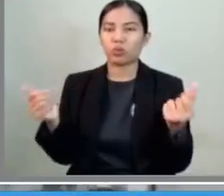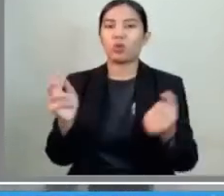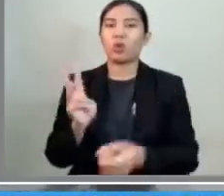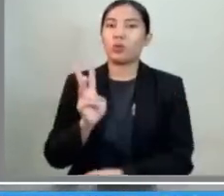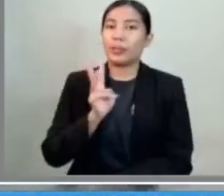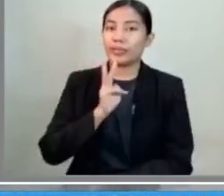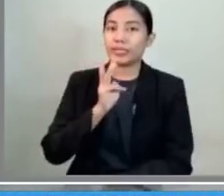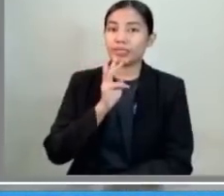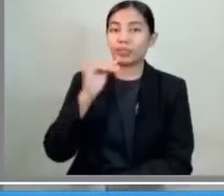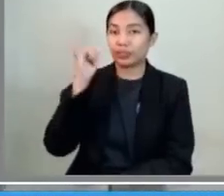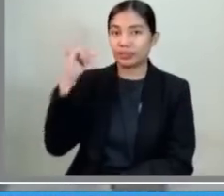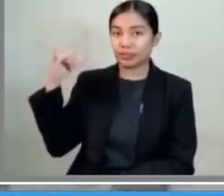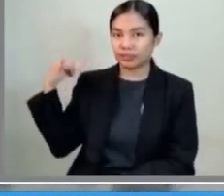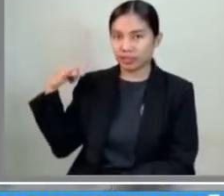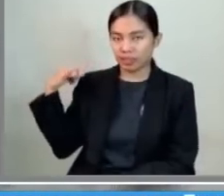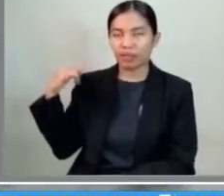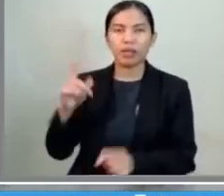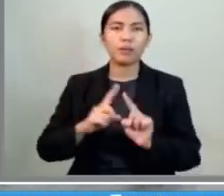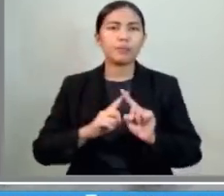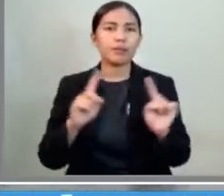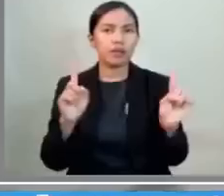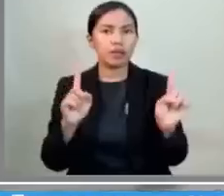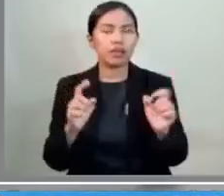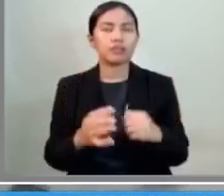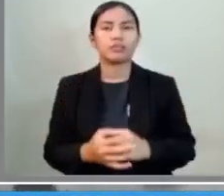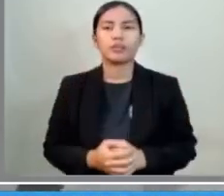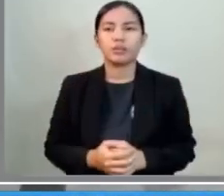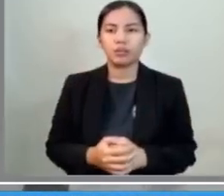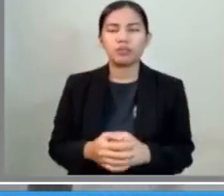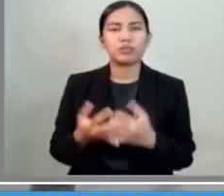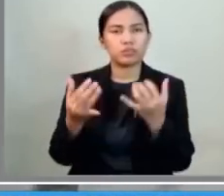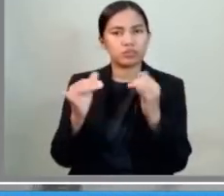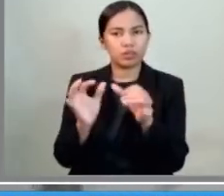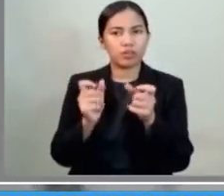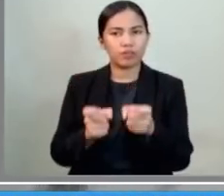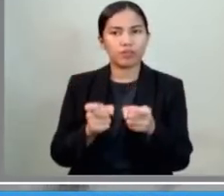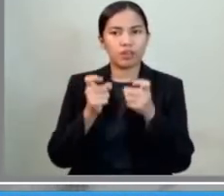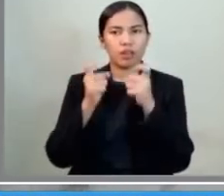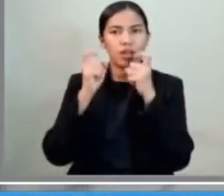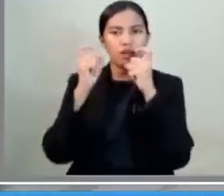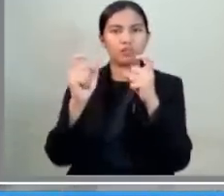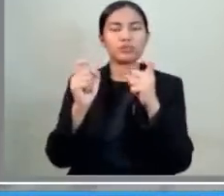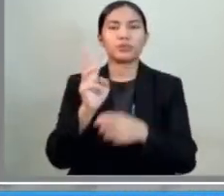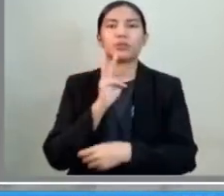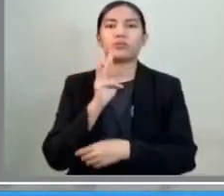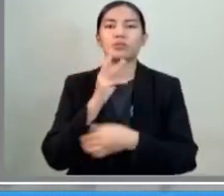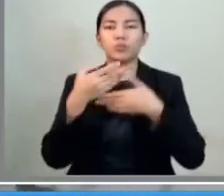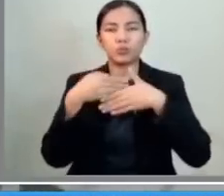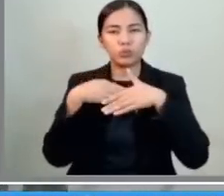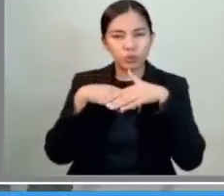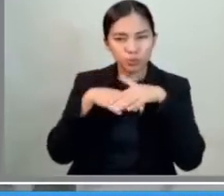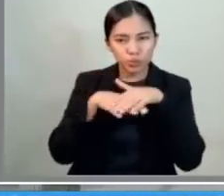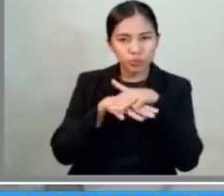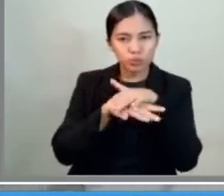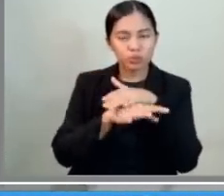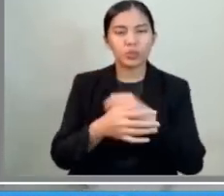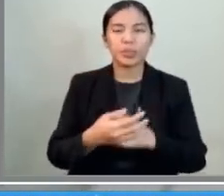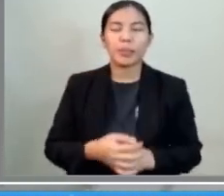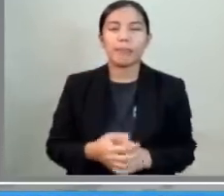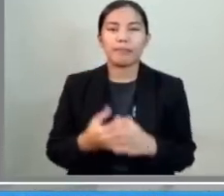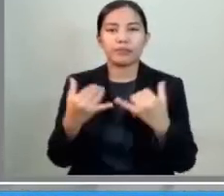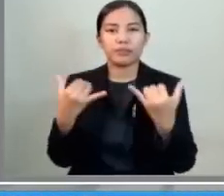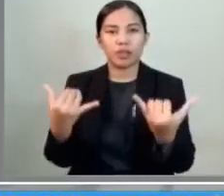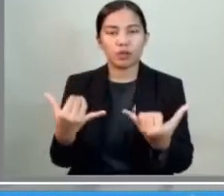Kahapon. Pero apparently mabilis pa rin po yung pagpasok ng tubig. So pinotify po namin yung sandbagging po natin.